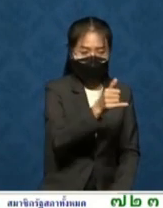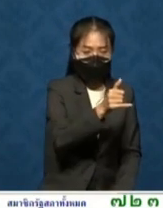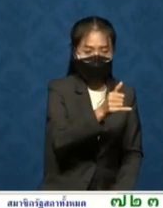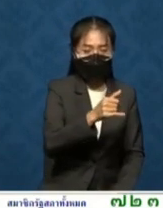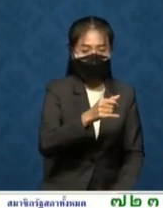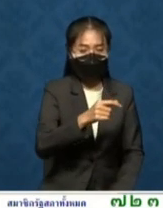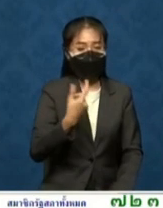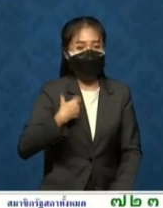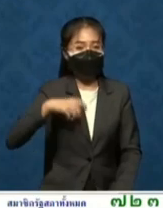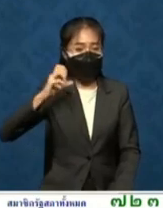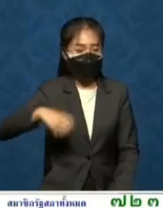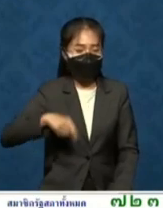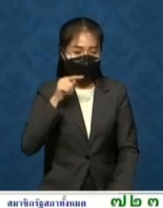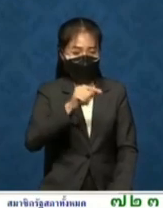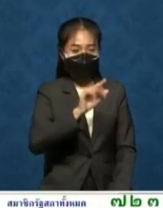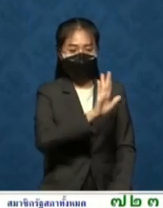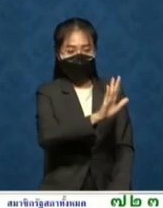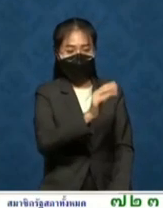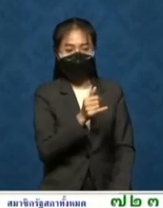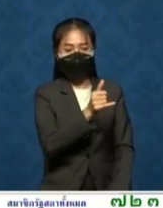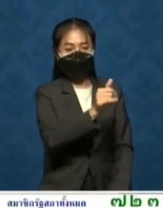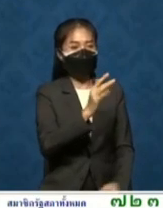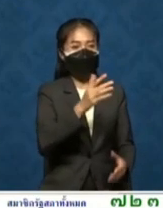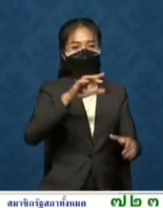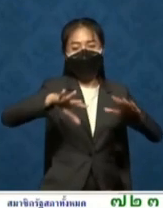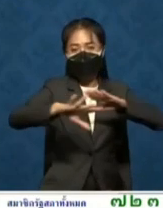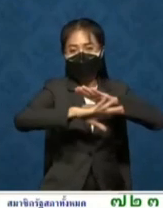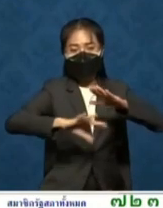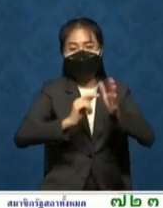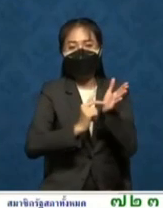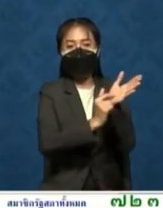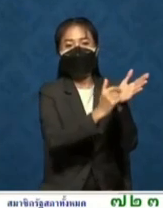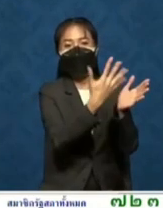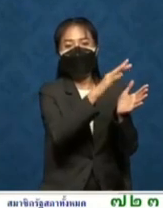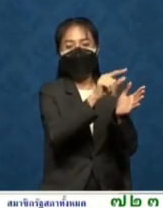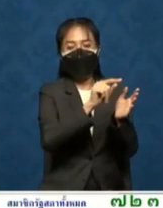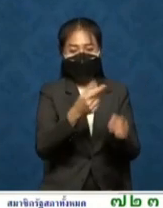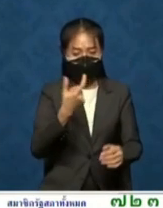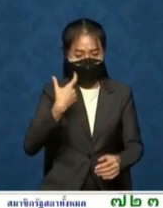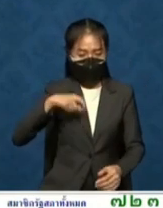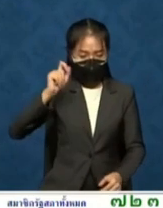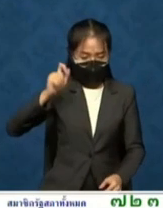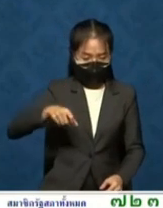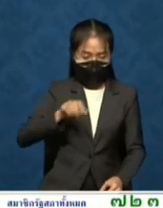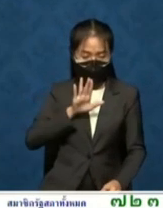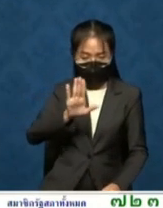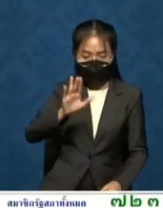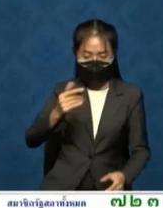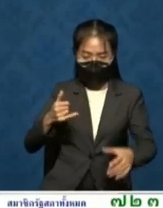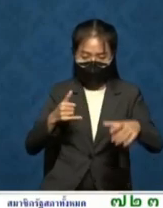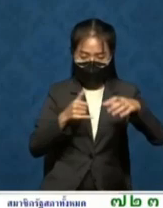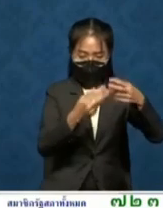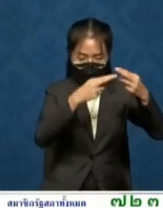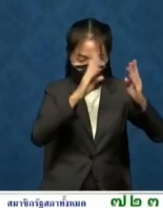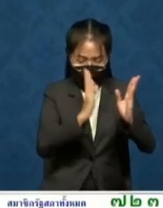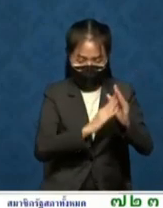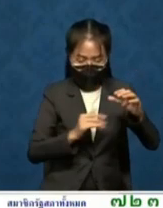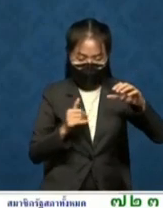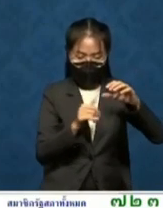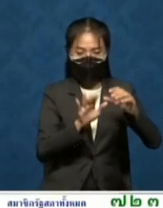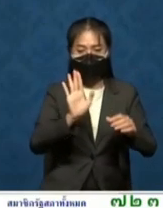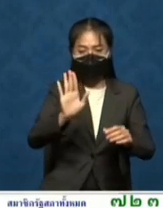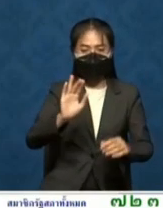คำสั่งศาลไหนว่าห้ามสว.กิตติศักดิ์เข้าวัดนะวัดผู้ประท้วงอยู่ตรงไหนเดี๋ยวจะไป